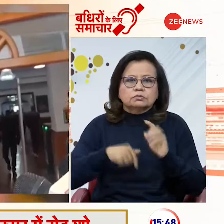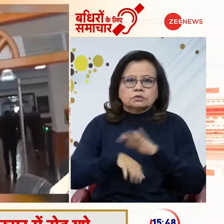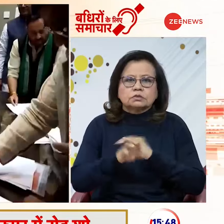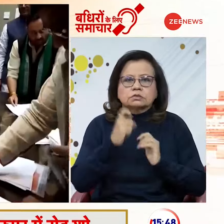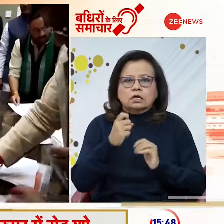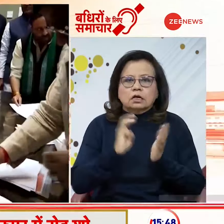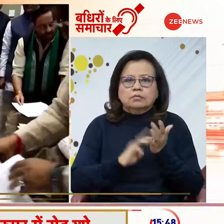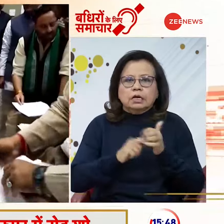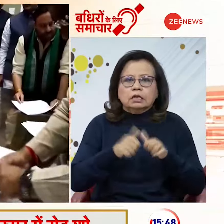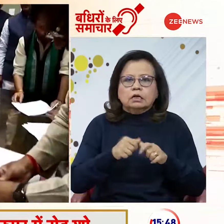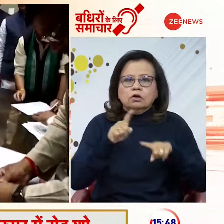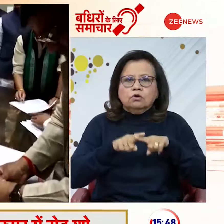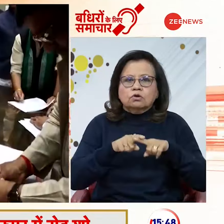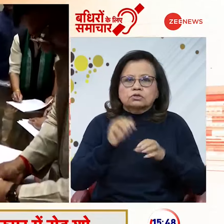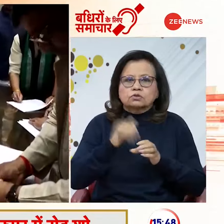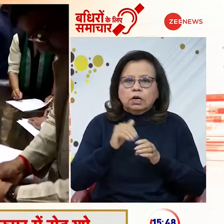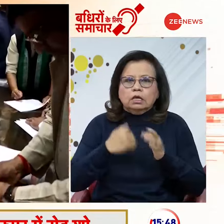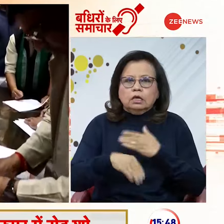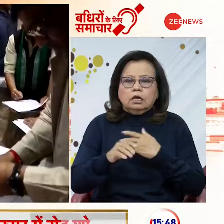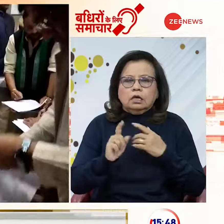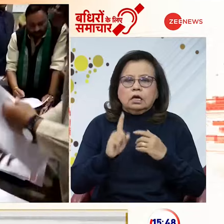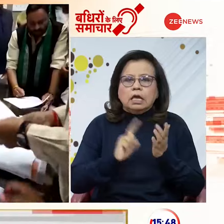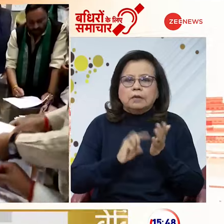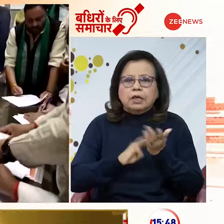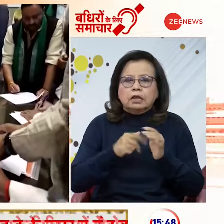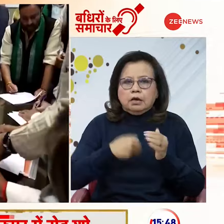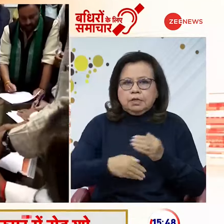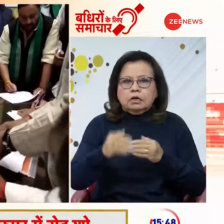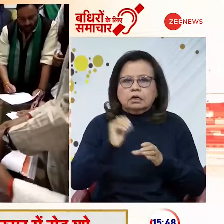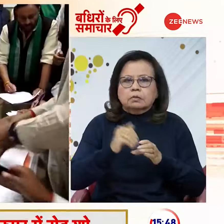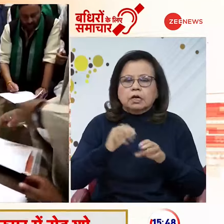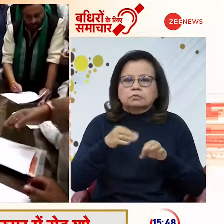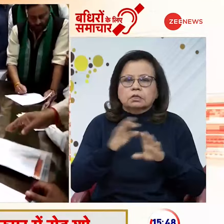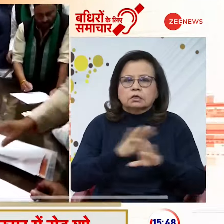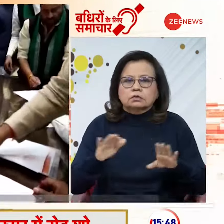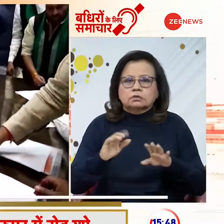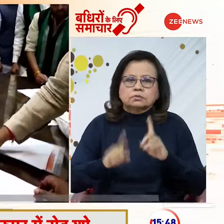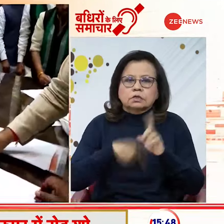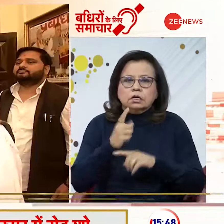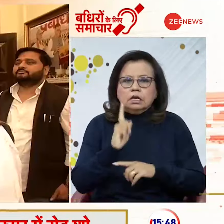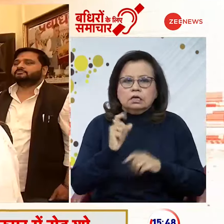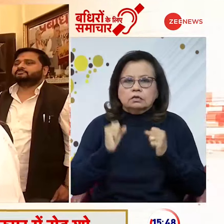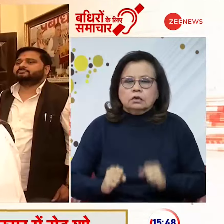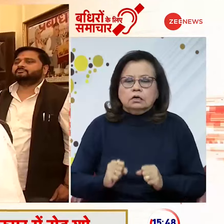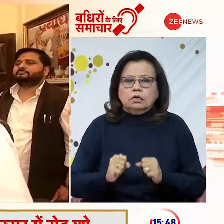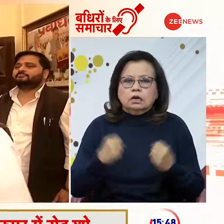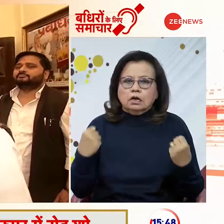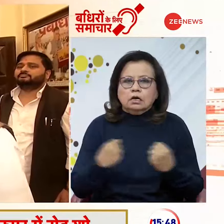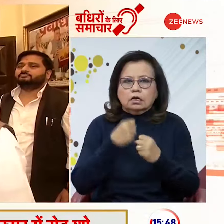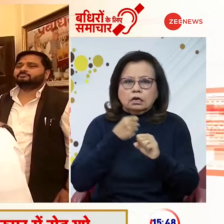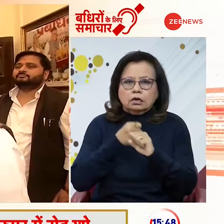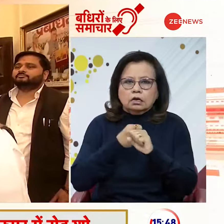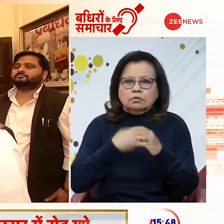जिसमें साथ विधायकों ने क्रॉस वोटिंग की है एक विधायक ने अभी तक मतदान नहीं किया है जबकि एक सीट पर कांटे की